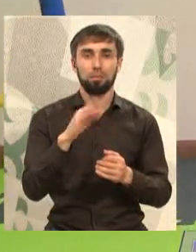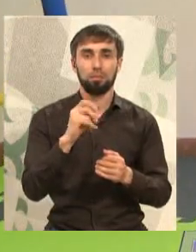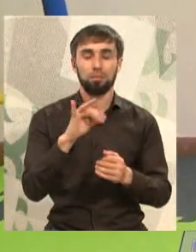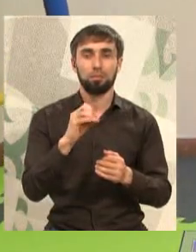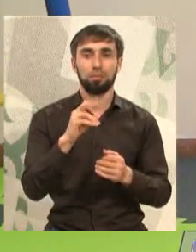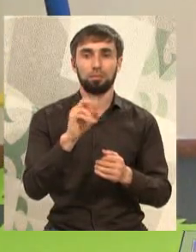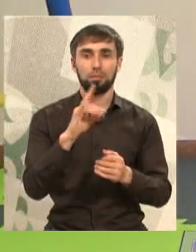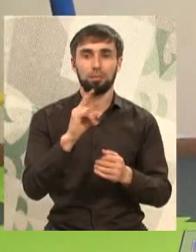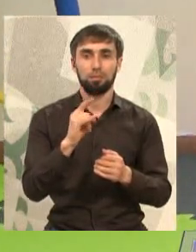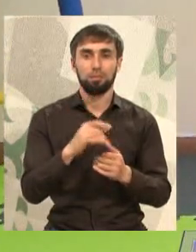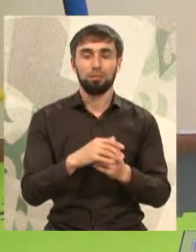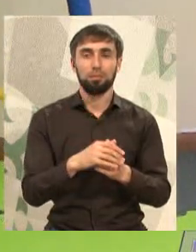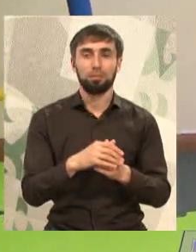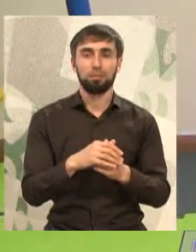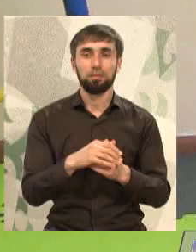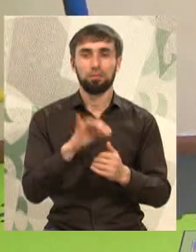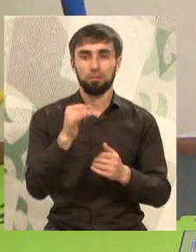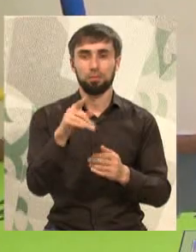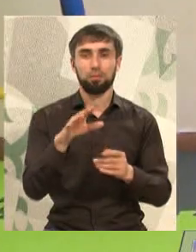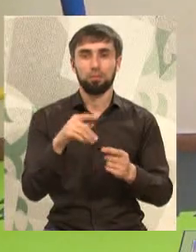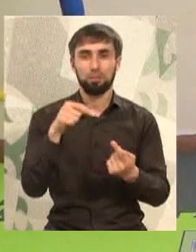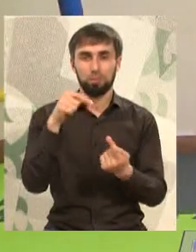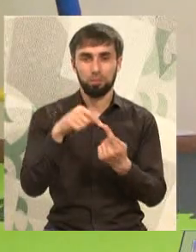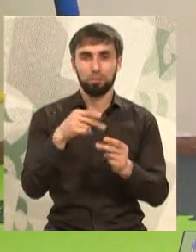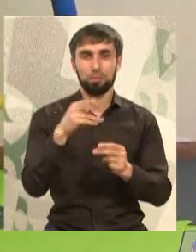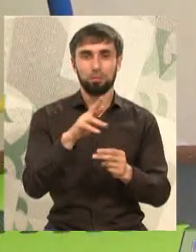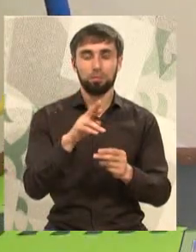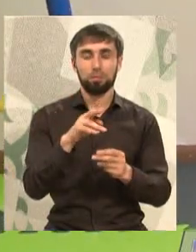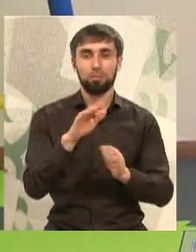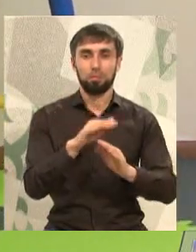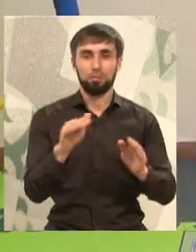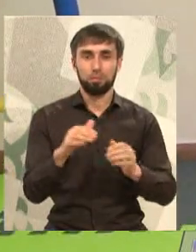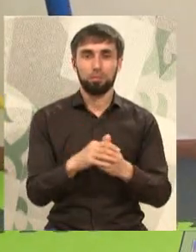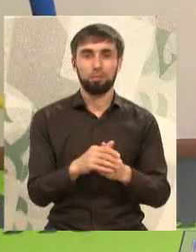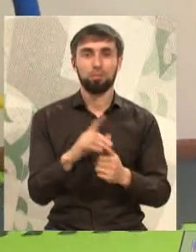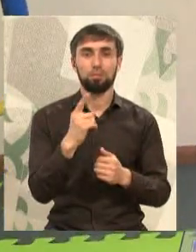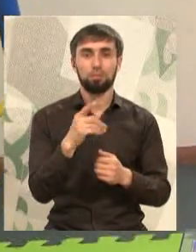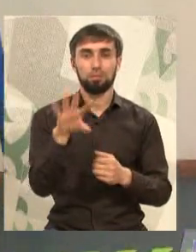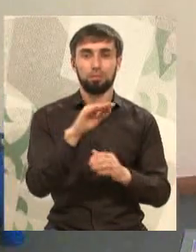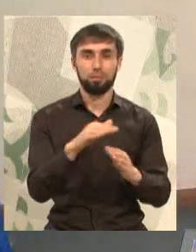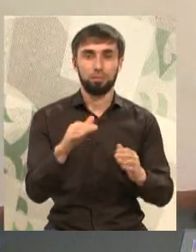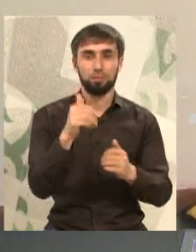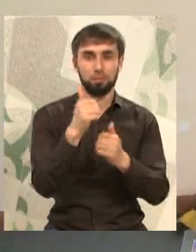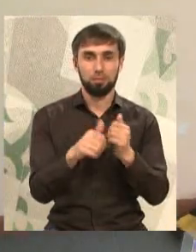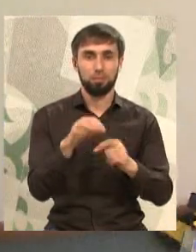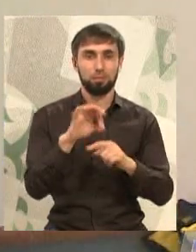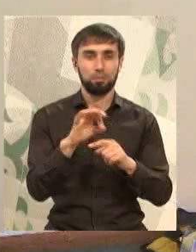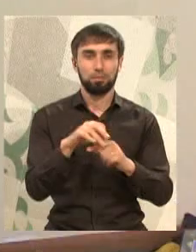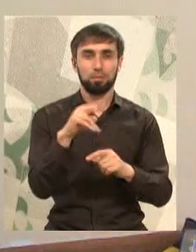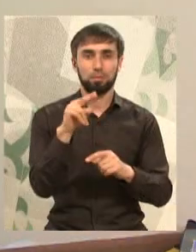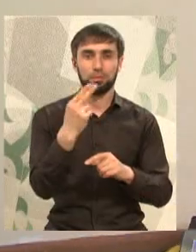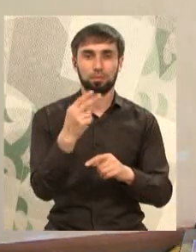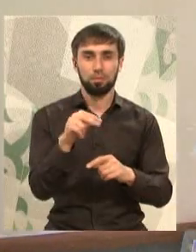Также данный тренажер очень хорошо подходит для вертикализации детей, потому что дети, чаще больные ДЦП, они